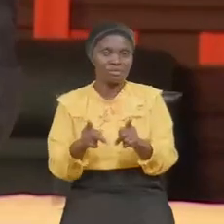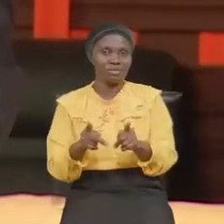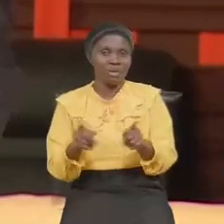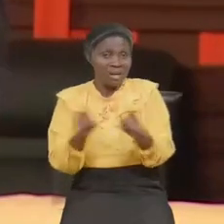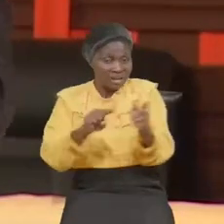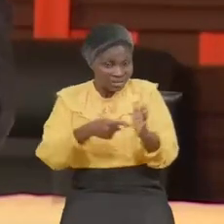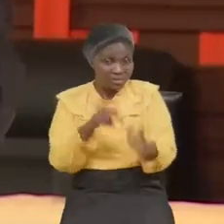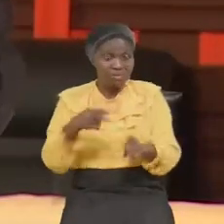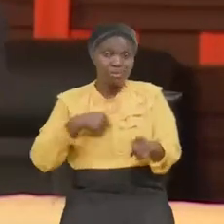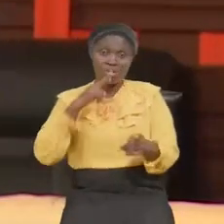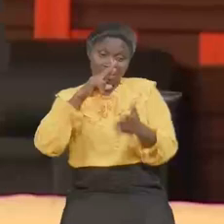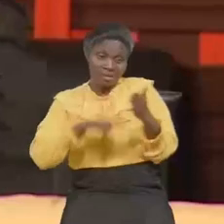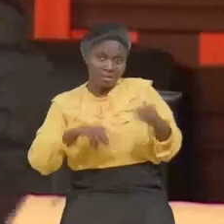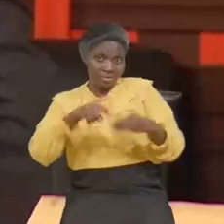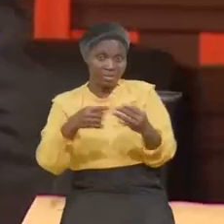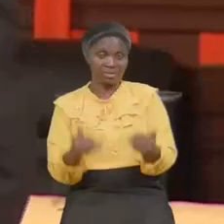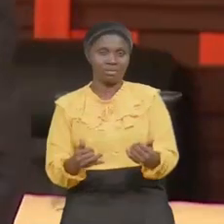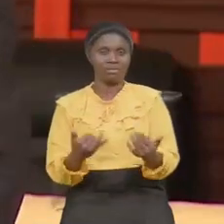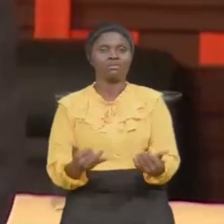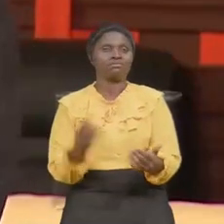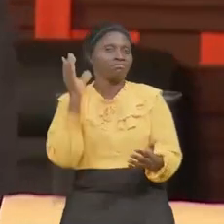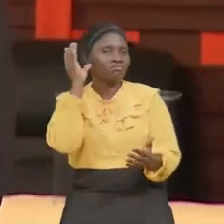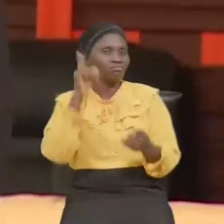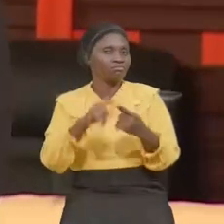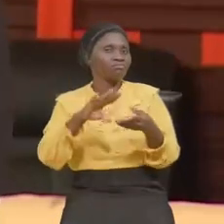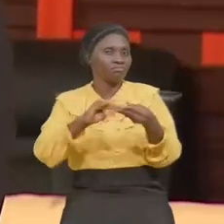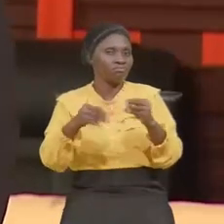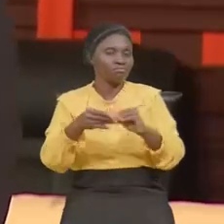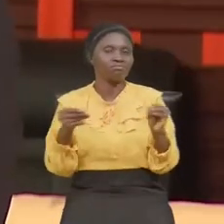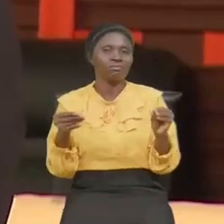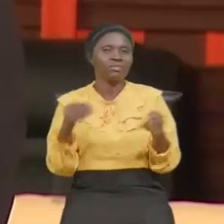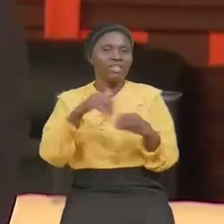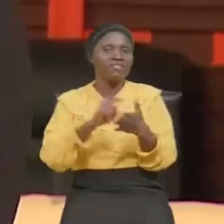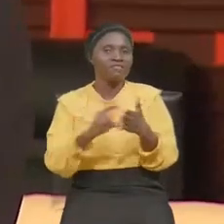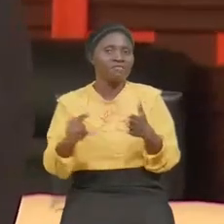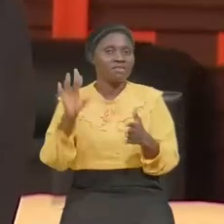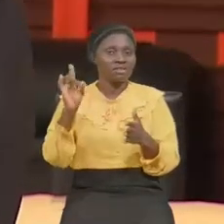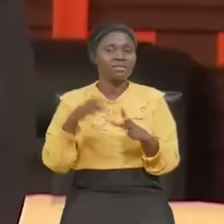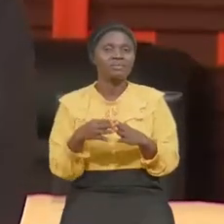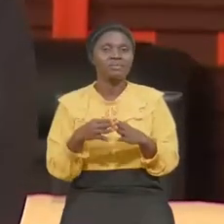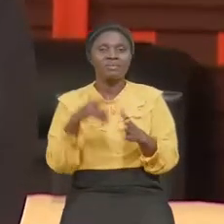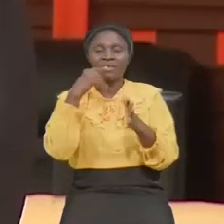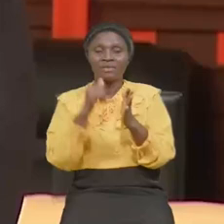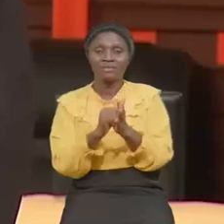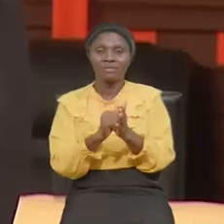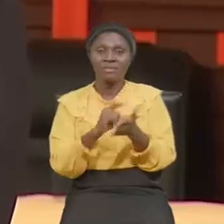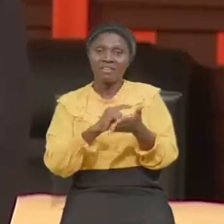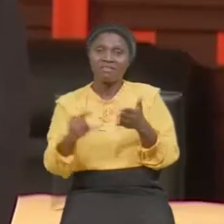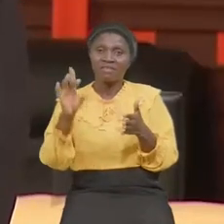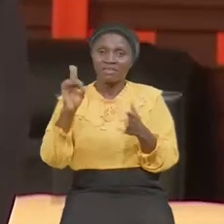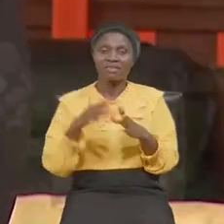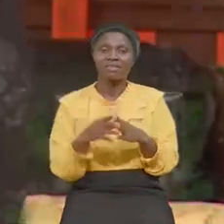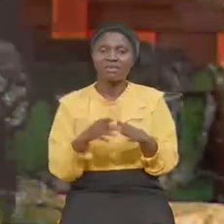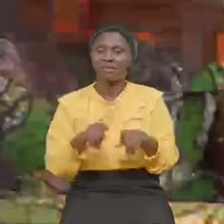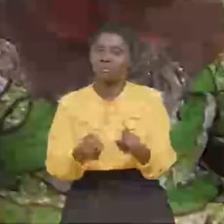voyez l'histoire. Laissez-moi continuer dans le verset 8. Mais, verset 8, mais, vous